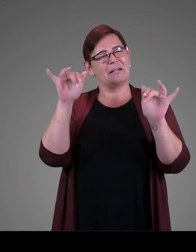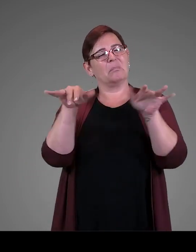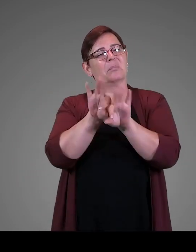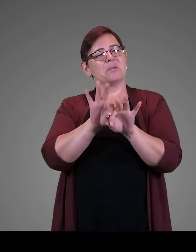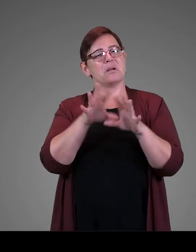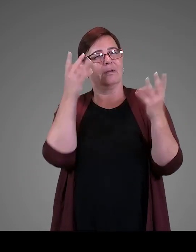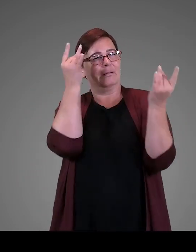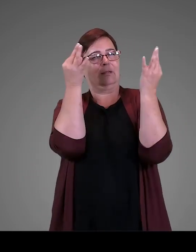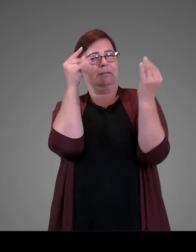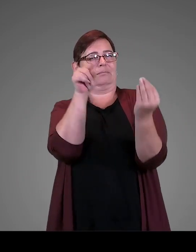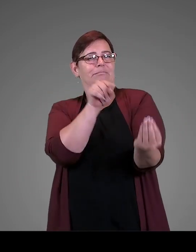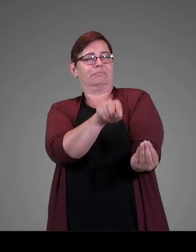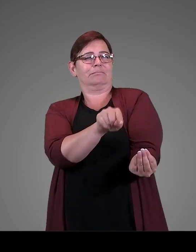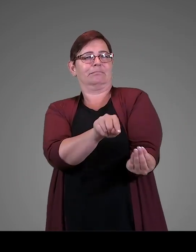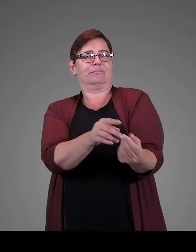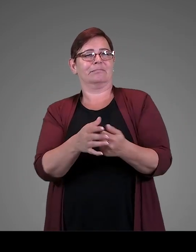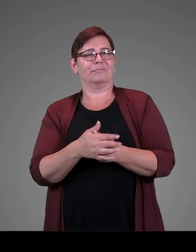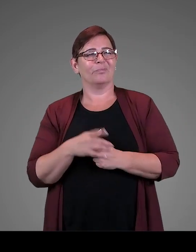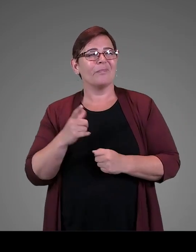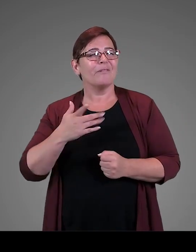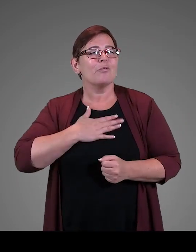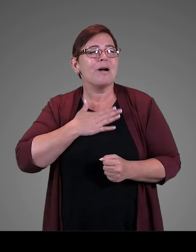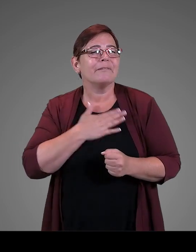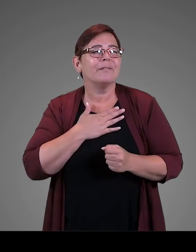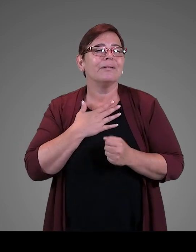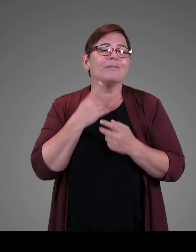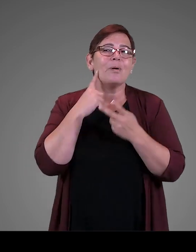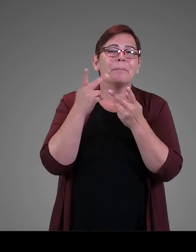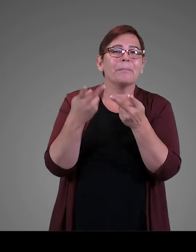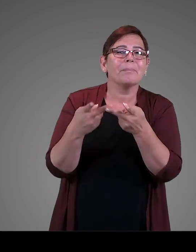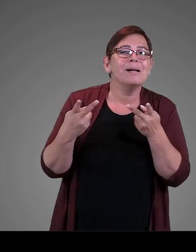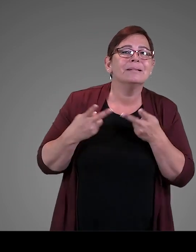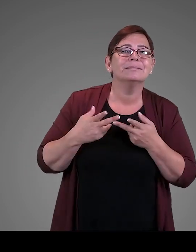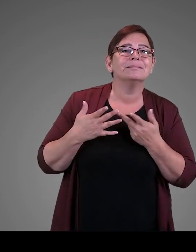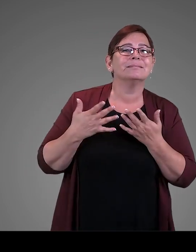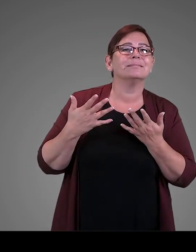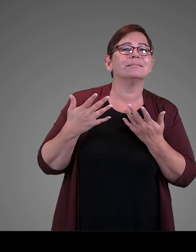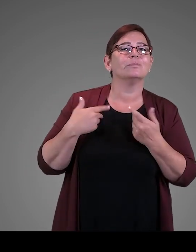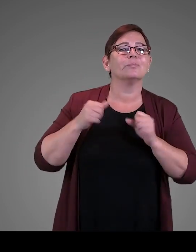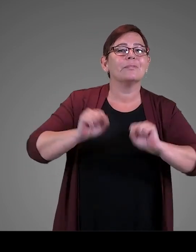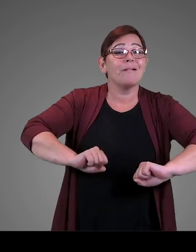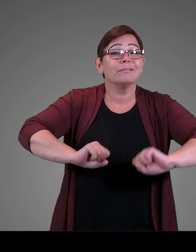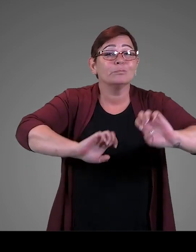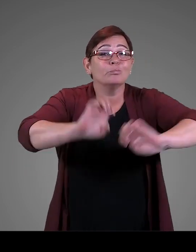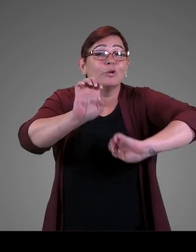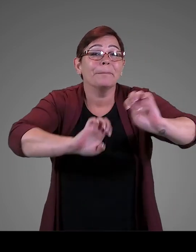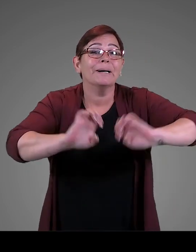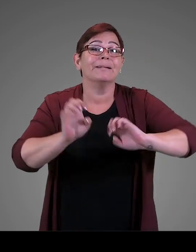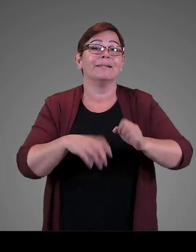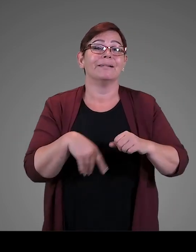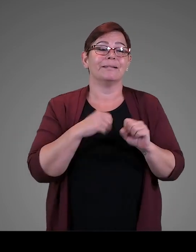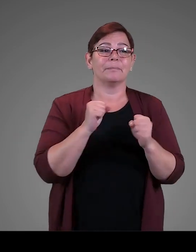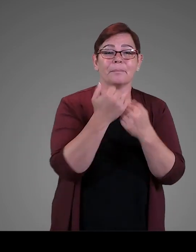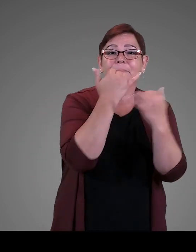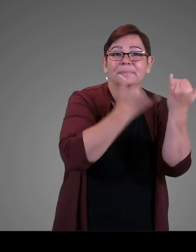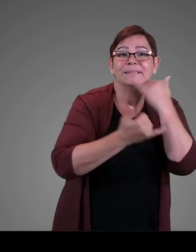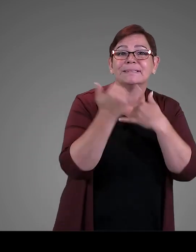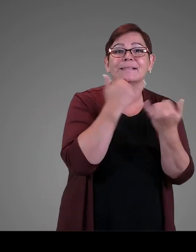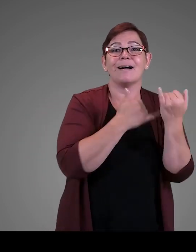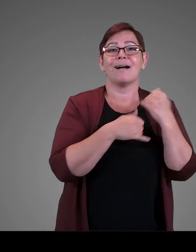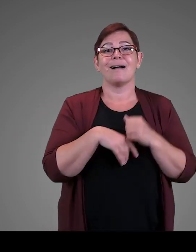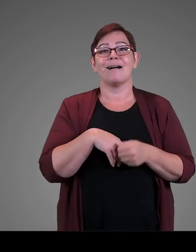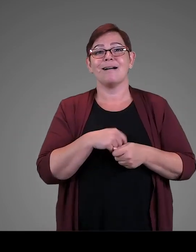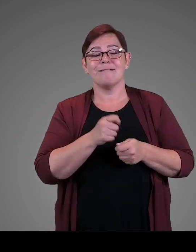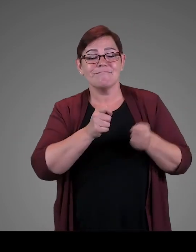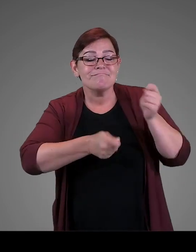Mais je pense que c'est véritablement quelque chose qu'il faut penser. Puis il faut être reconnaissant des endroits où on peut encore expérimenter, faire des